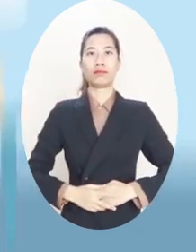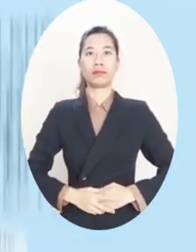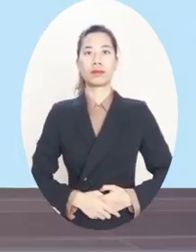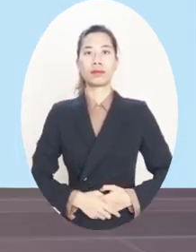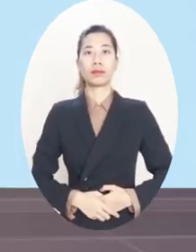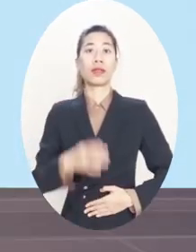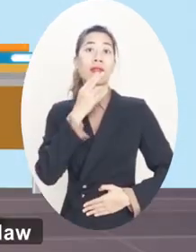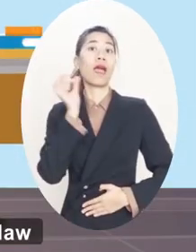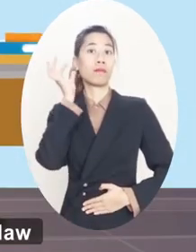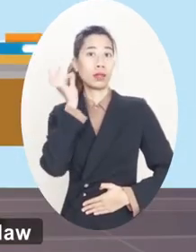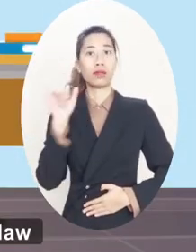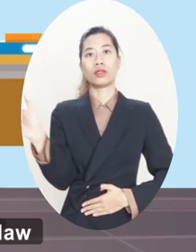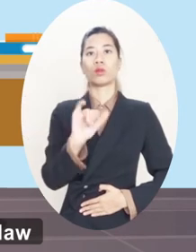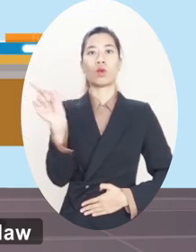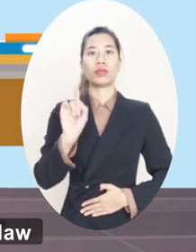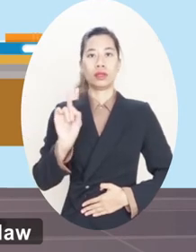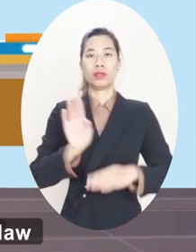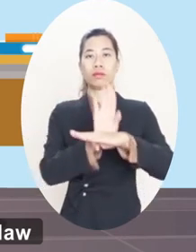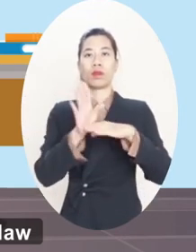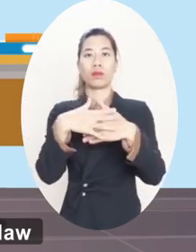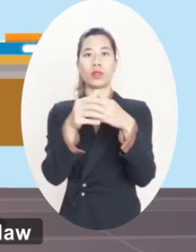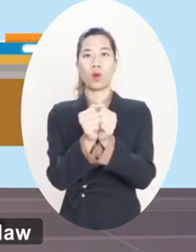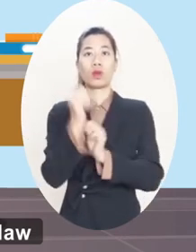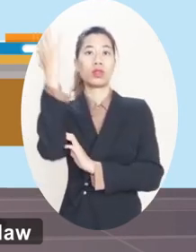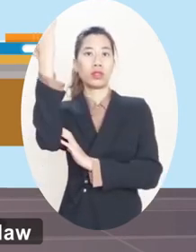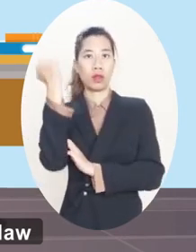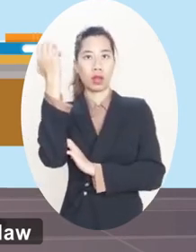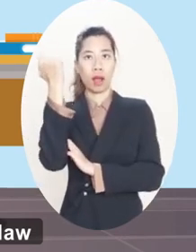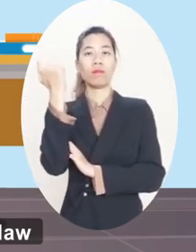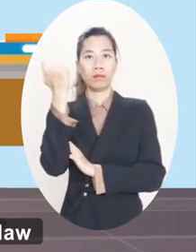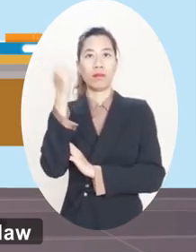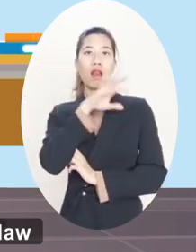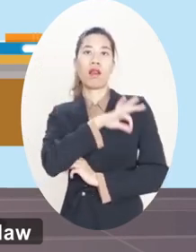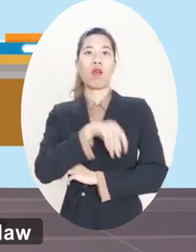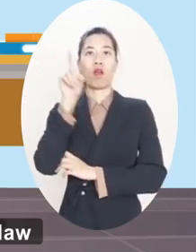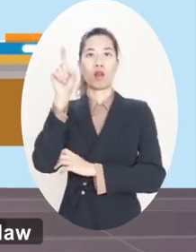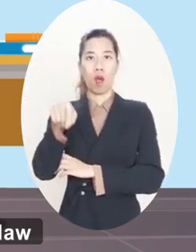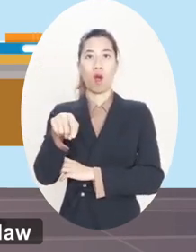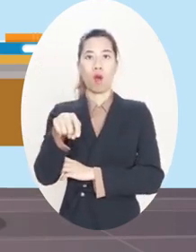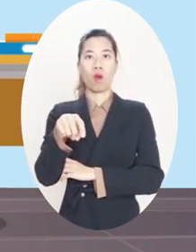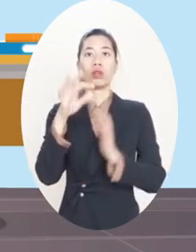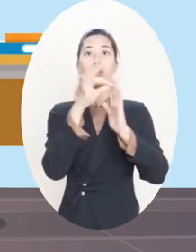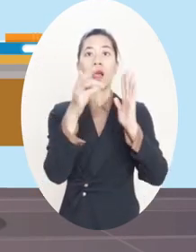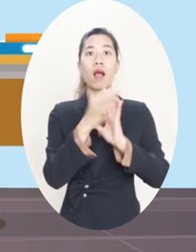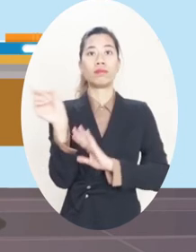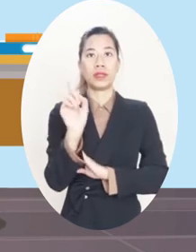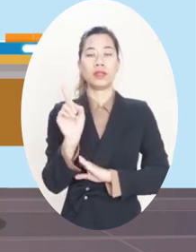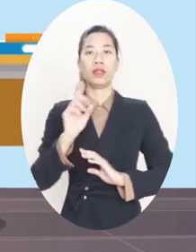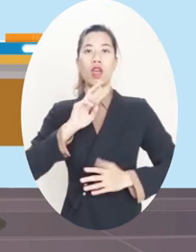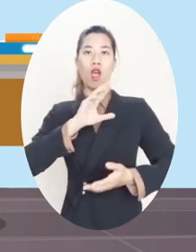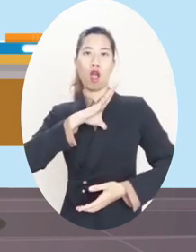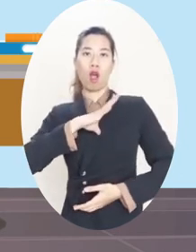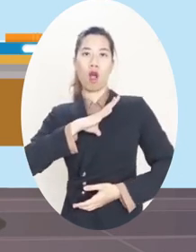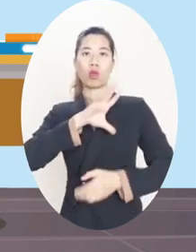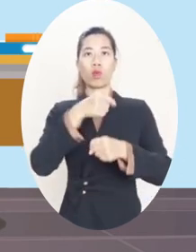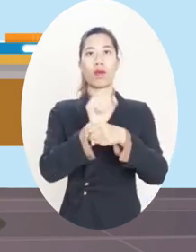sản. Người lao động cả nam và nữ được hưởng trợ cấp theo quy định của pháp luật về bảo hiểm xã hội trong thời gian nghỉ việc khi